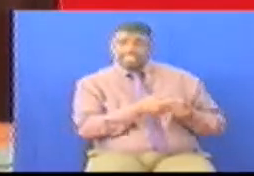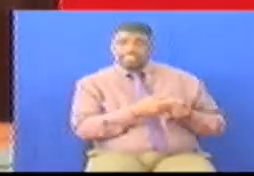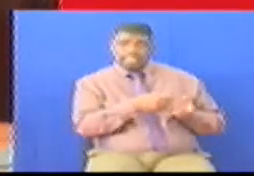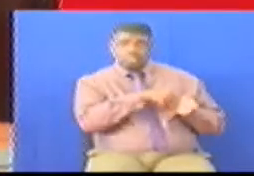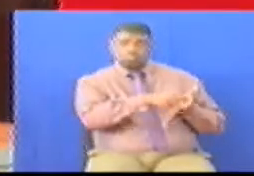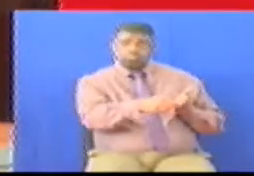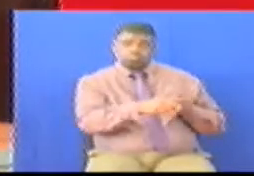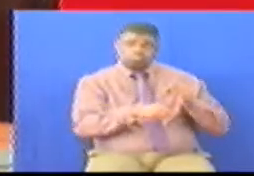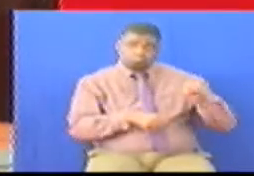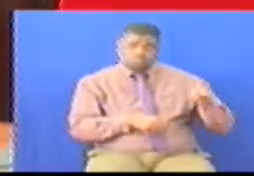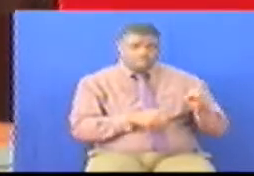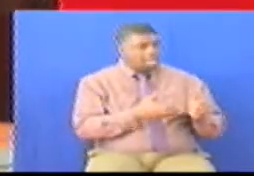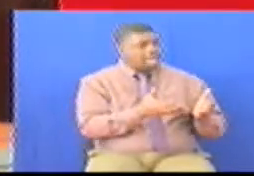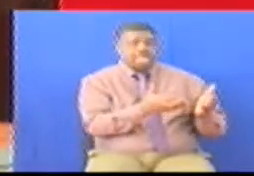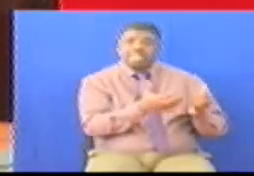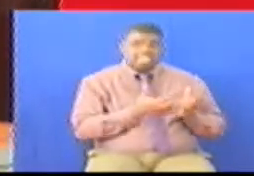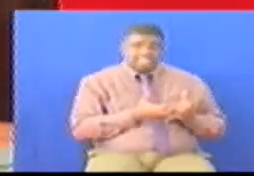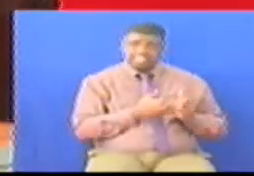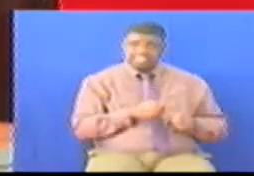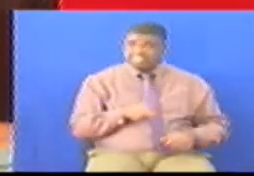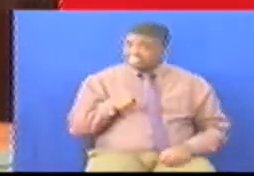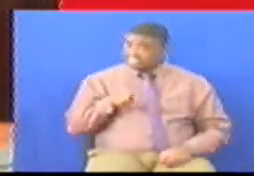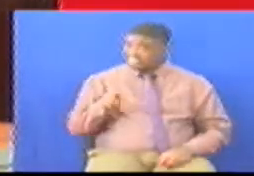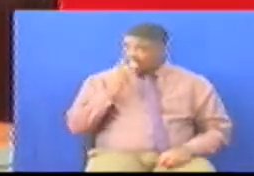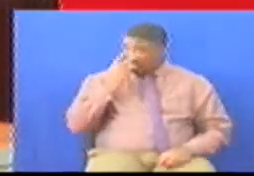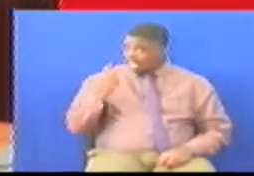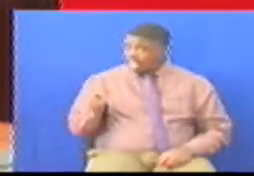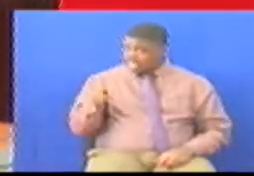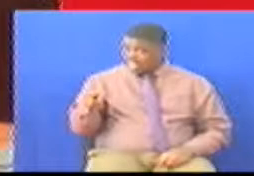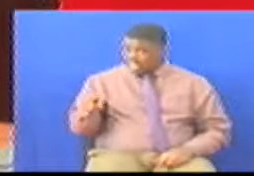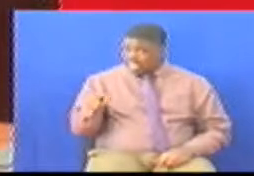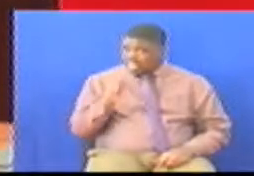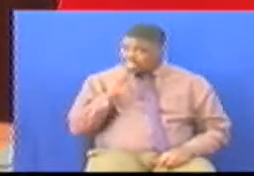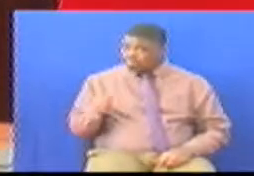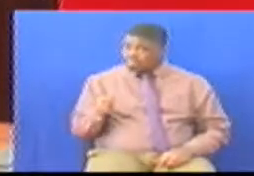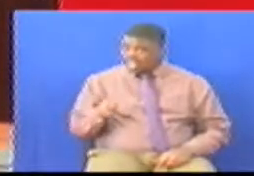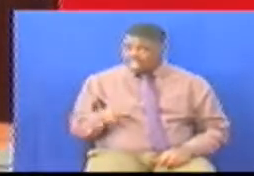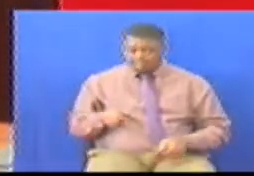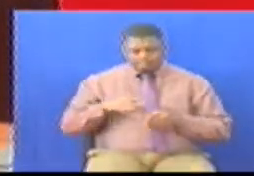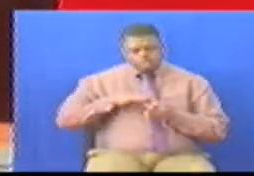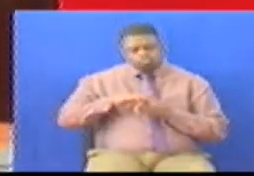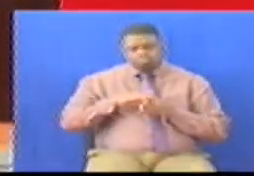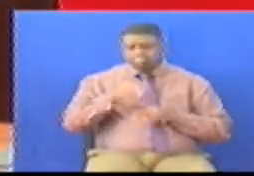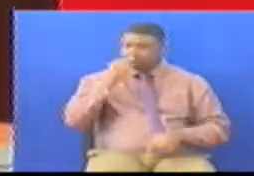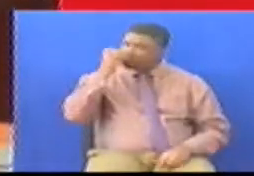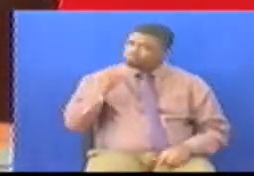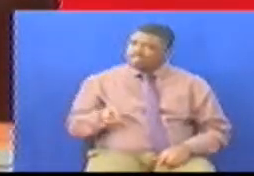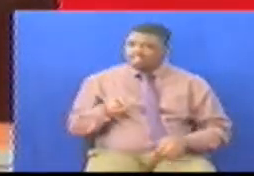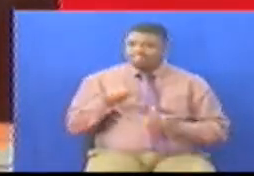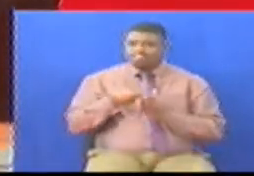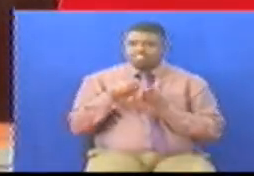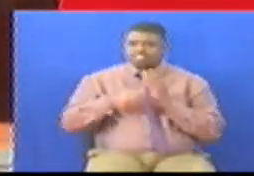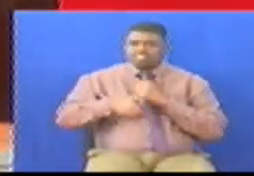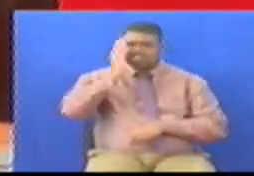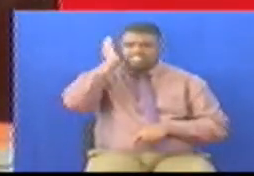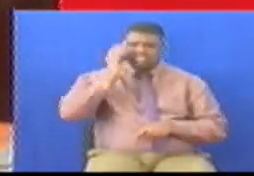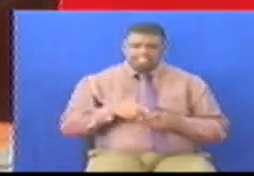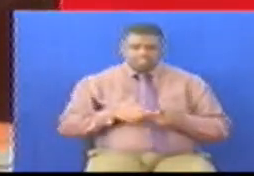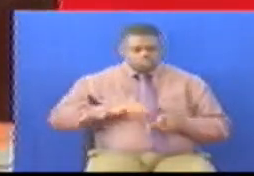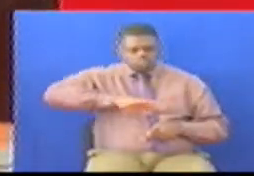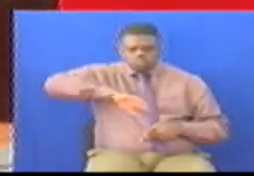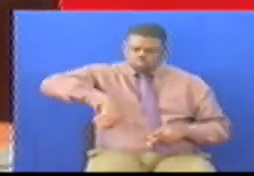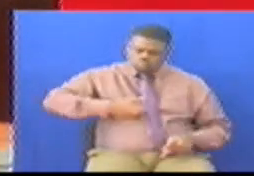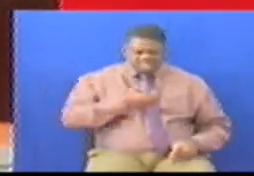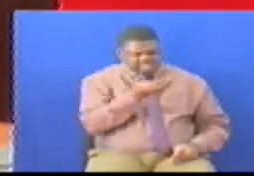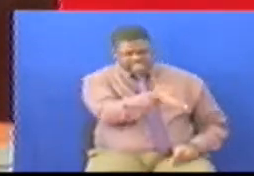wamekishanunua na hayahitajiki. Nayo hii pia ukiangalia mheshimiwa spika ni matumizi mabaya ya fedha za serikali na ni ubadhirifu.